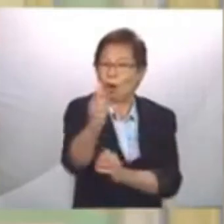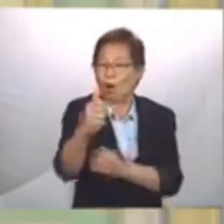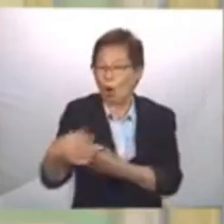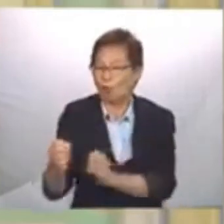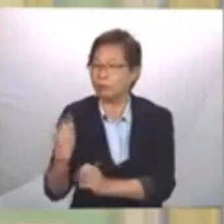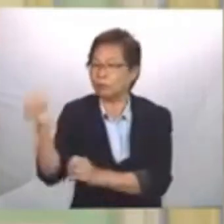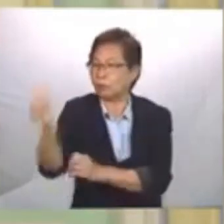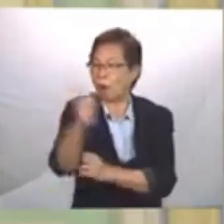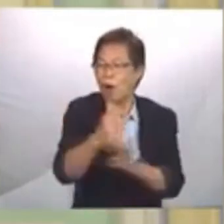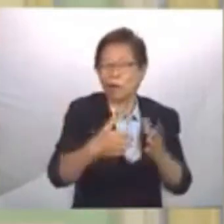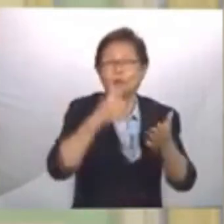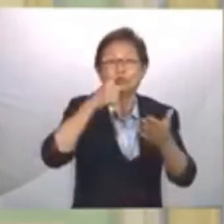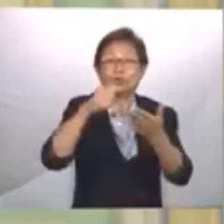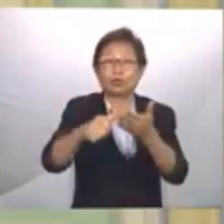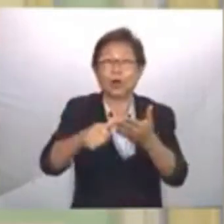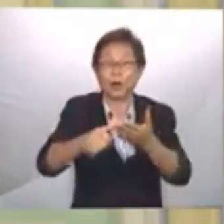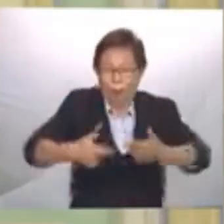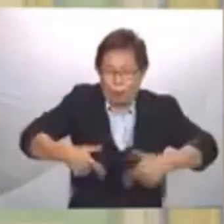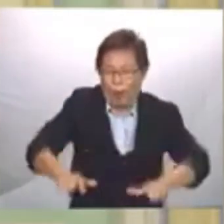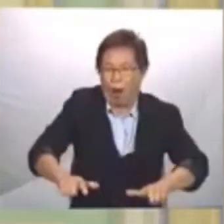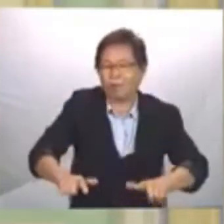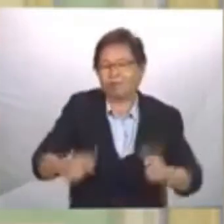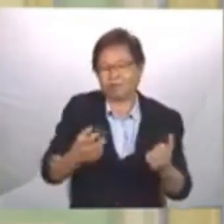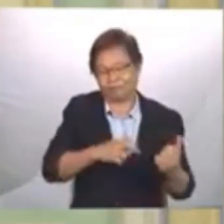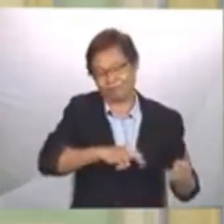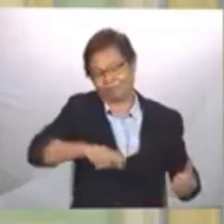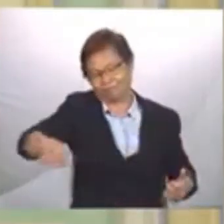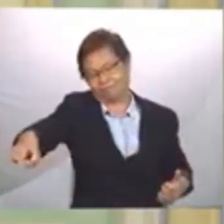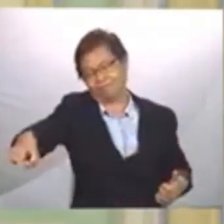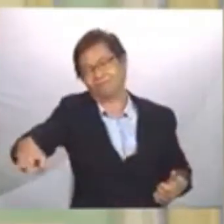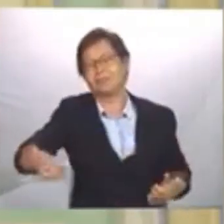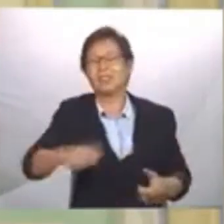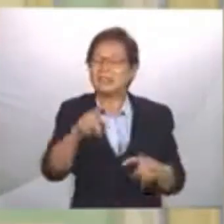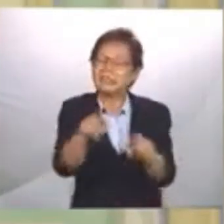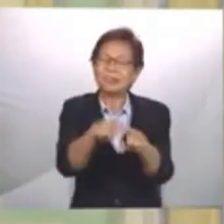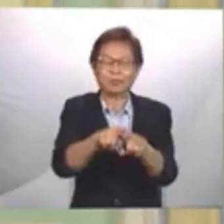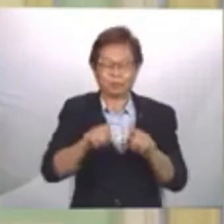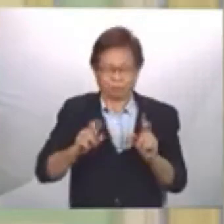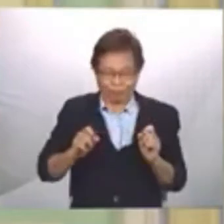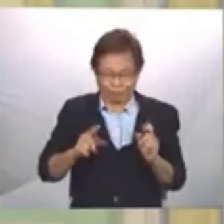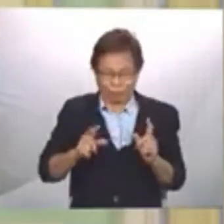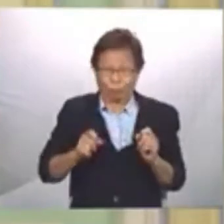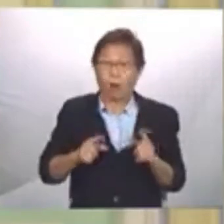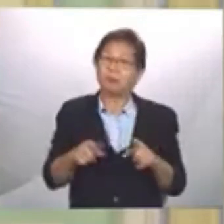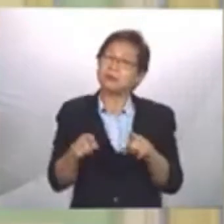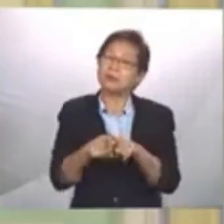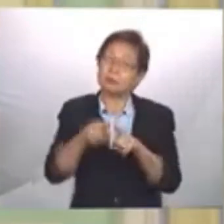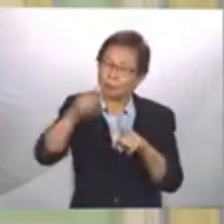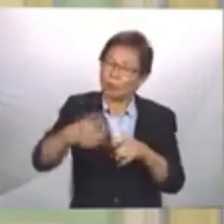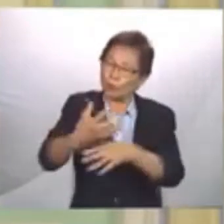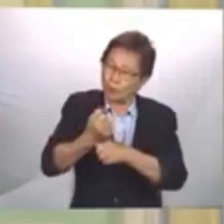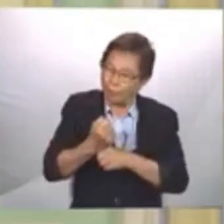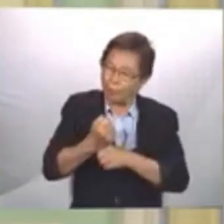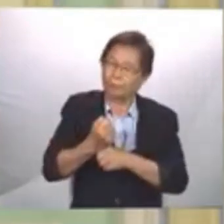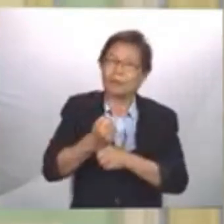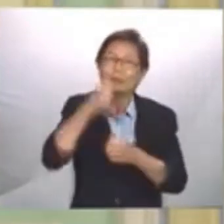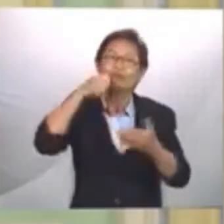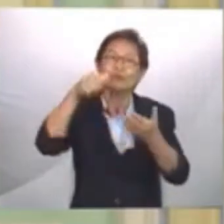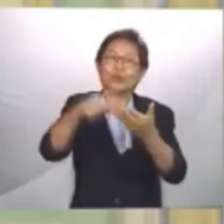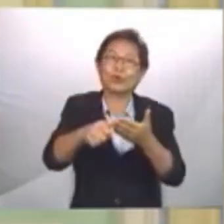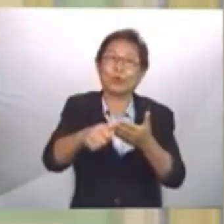surat kebenaran perjalanan. Begitu juga di pihak swasta. Mereka perlu mendapatkan